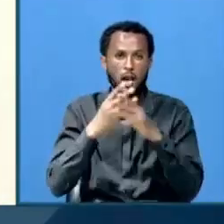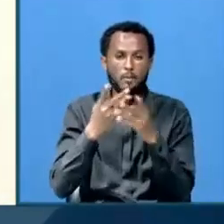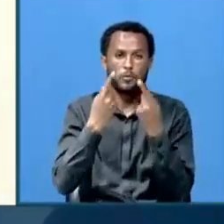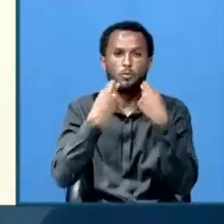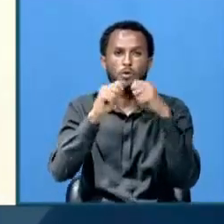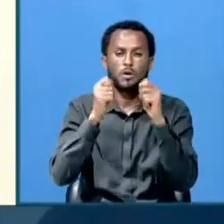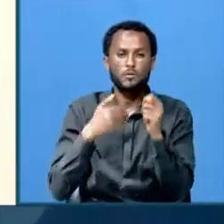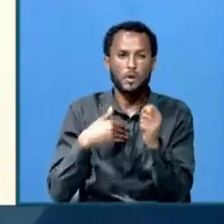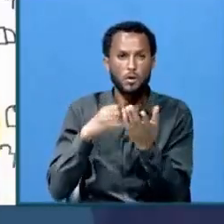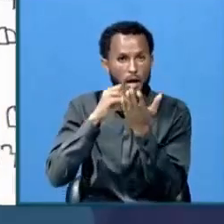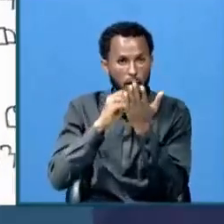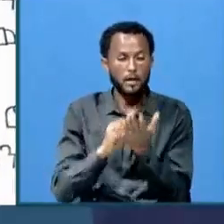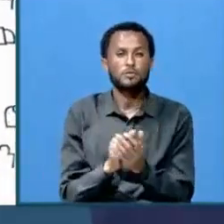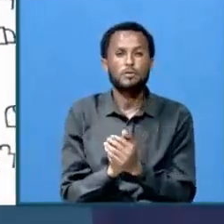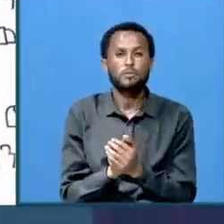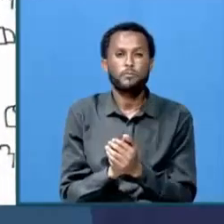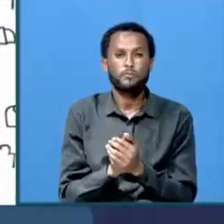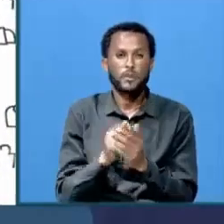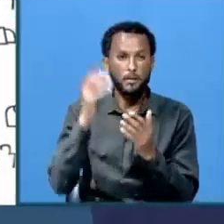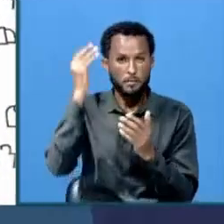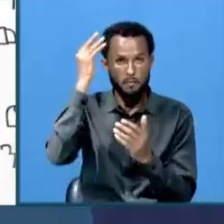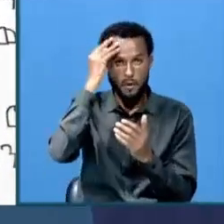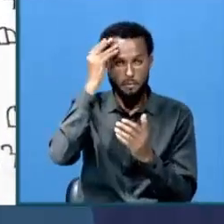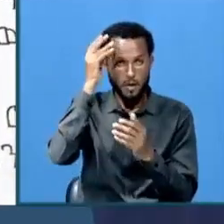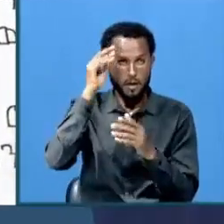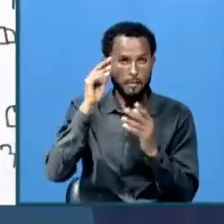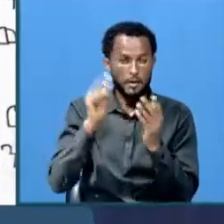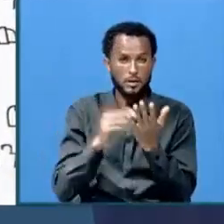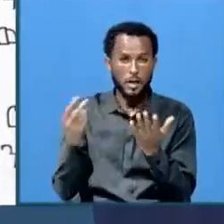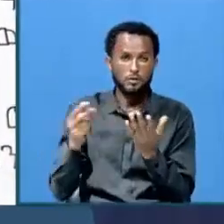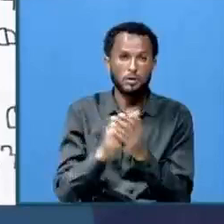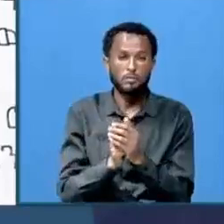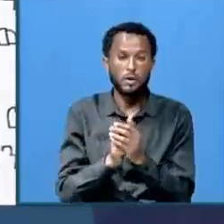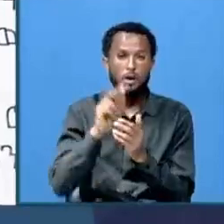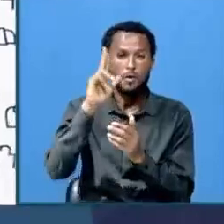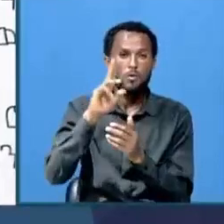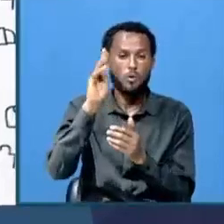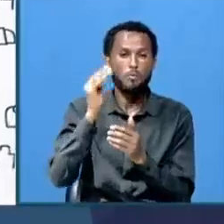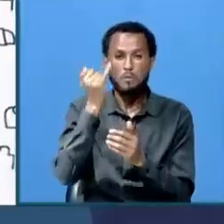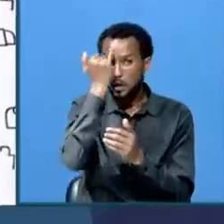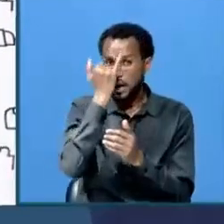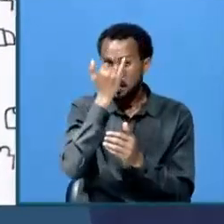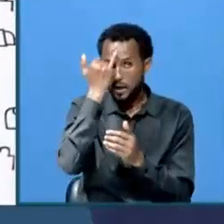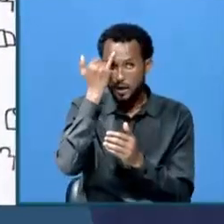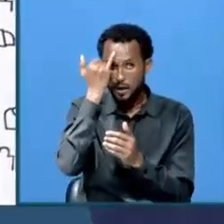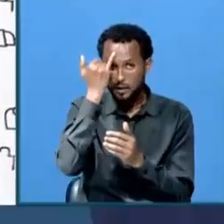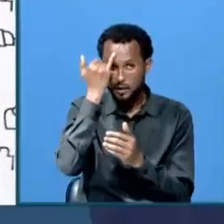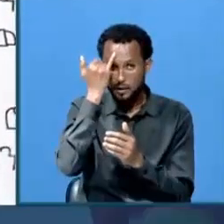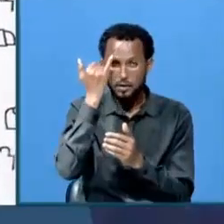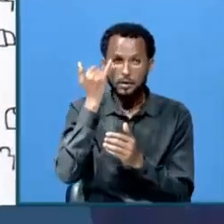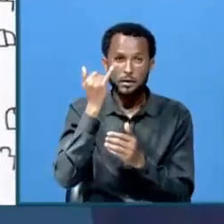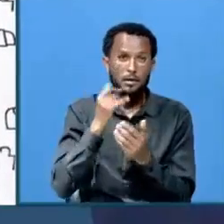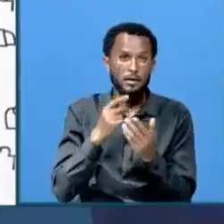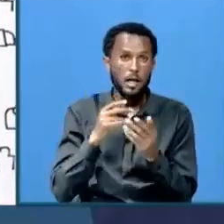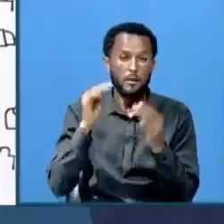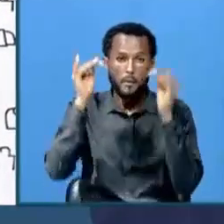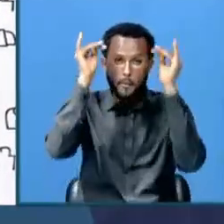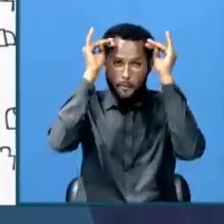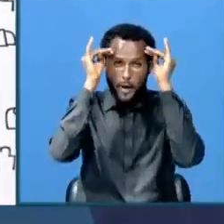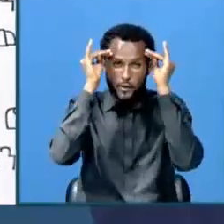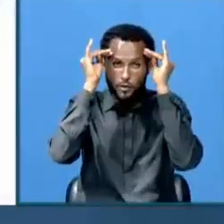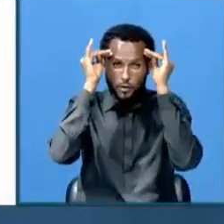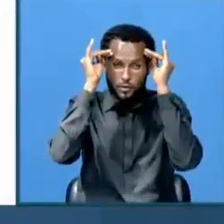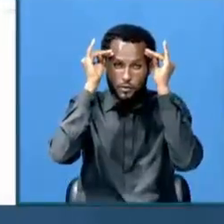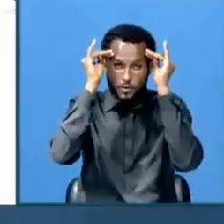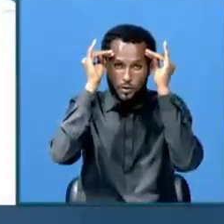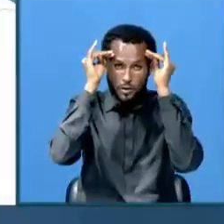ዘሎን ኣረጋጊፆም። መንበረ መንግስቲ ዋና ከተማ ጣልያን ኣብ ሰዓት እዚ ሮም እያ ዘላ ይኹን ዳ እምበር መንበረ ጴጥሮስ ወይ ከዓ መንበረ